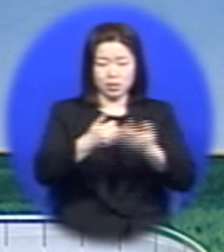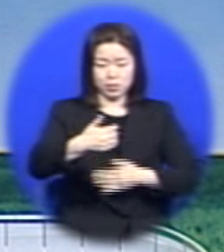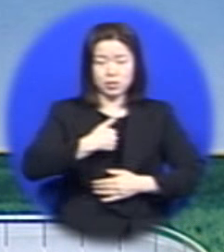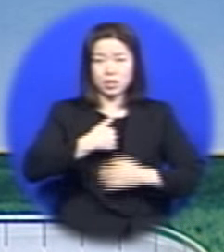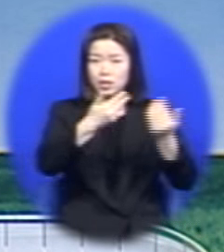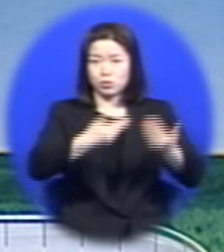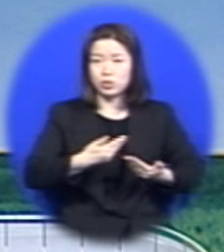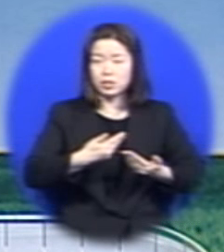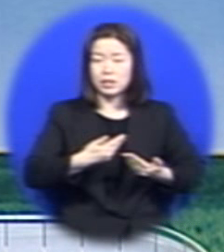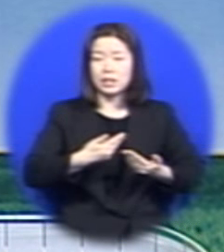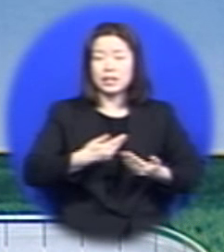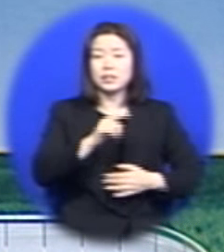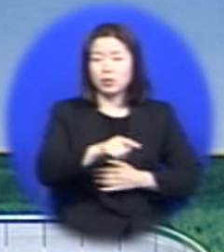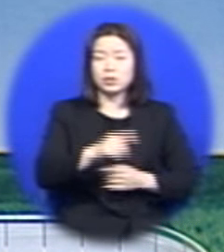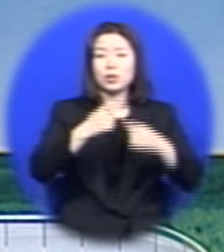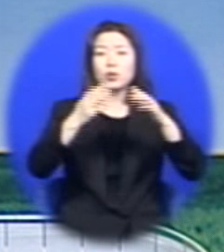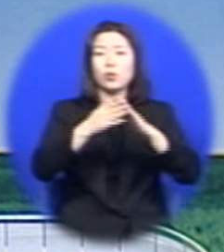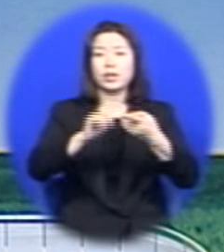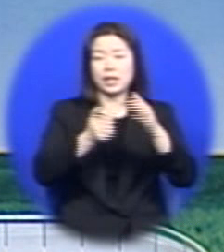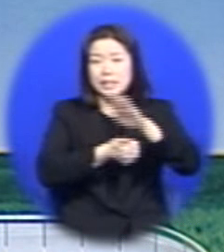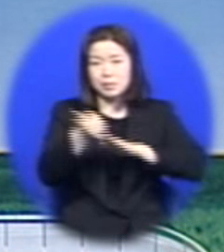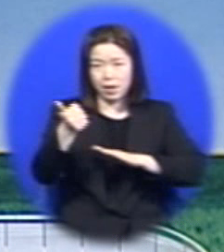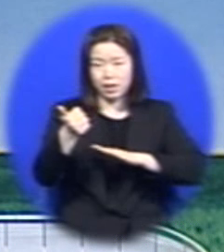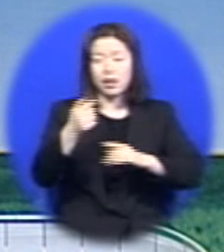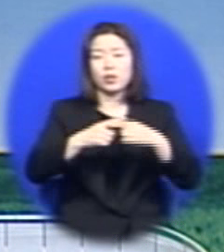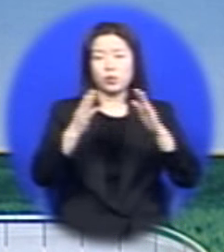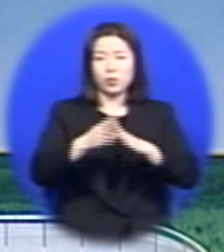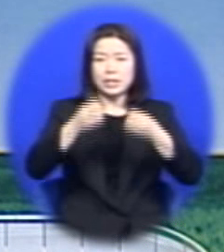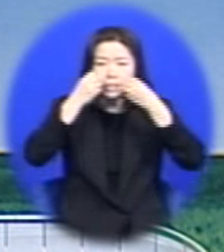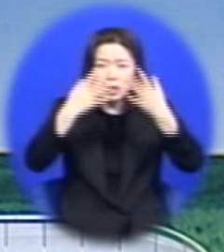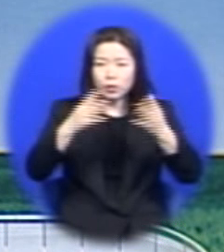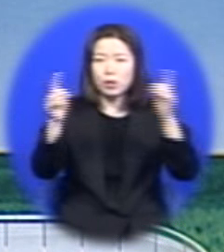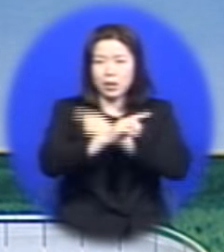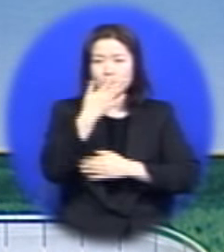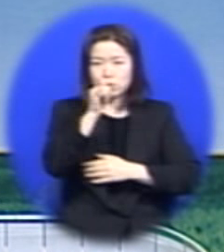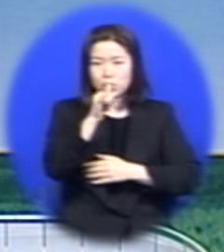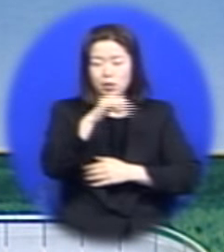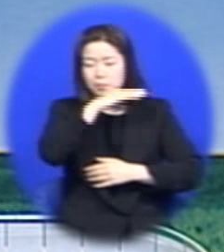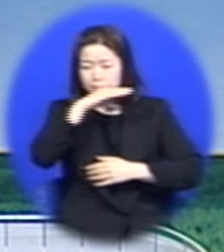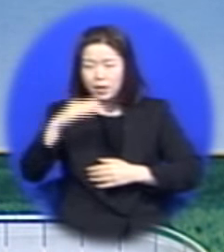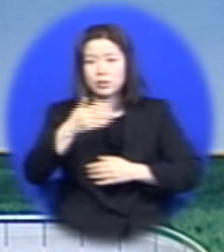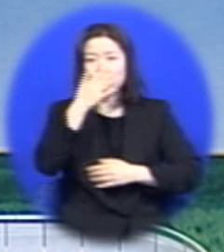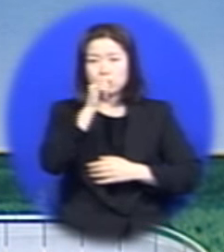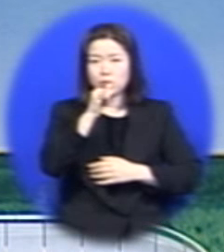교회에 대한 희망입니다. 교회는 새로워질 수 있어요. 제대로 될 수 있어요. 바로 설 수 있어요.